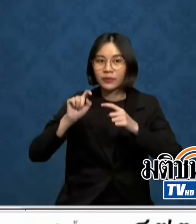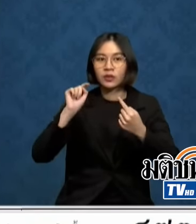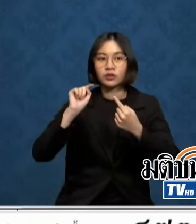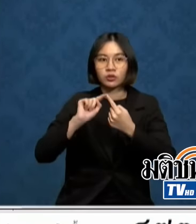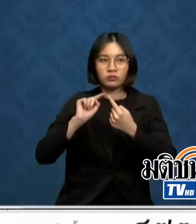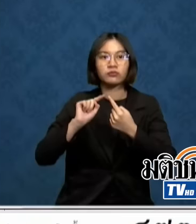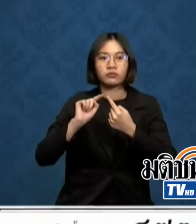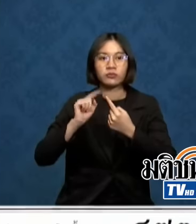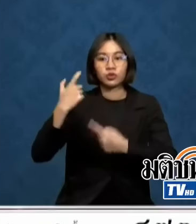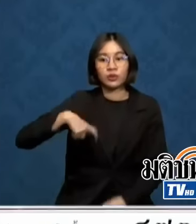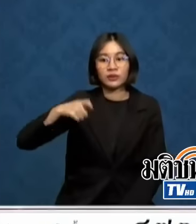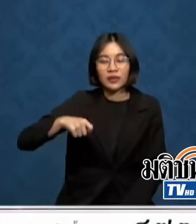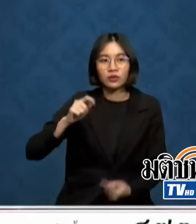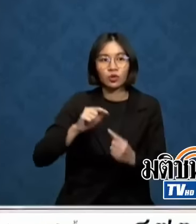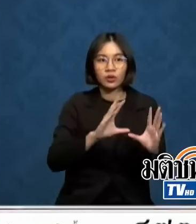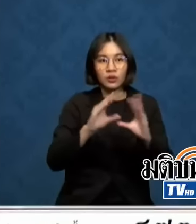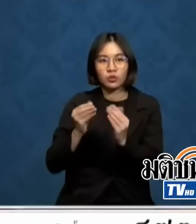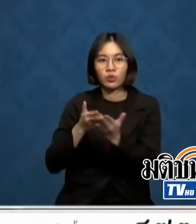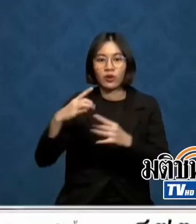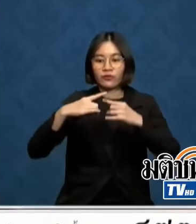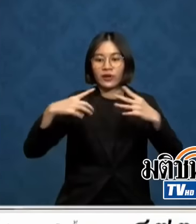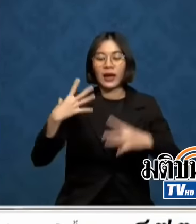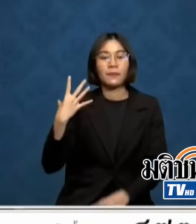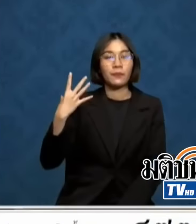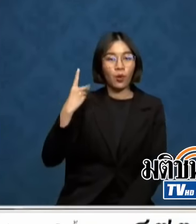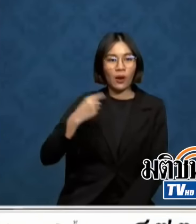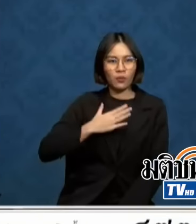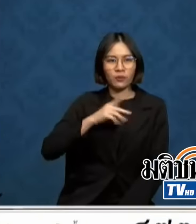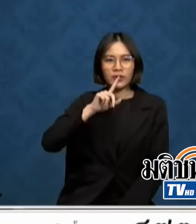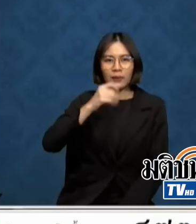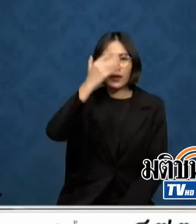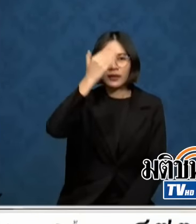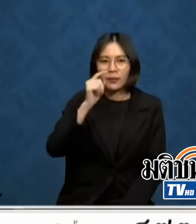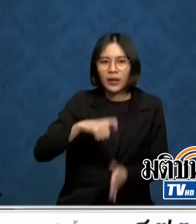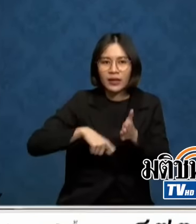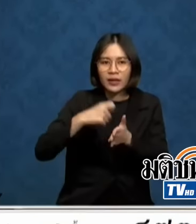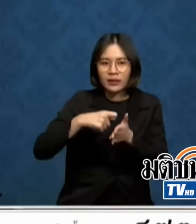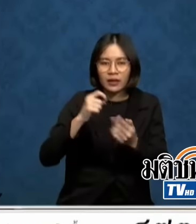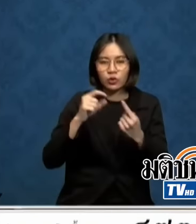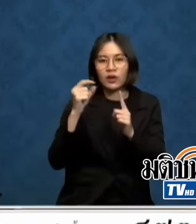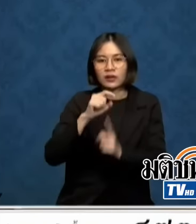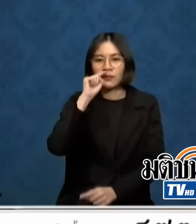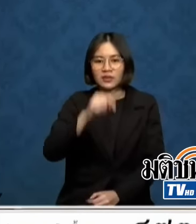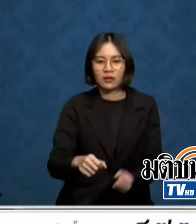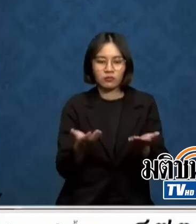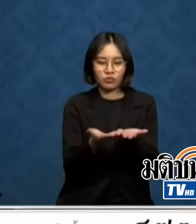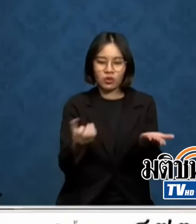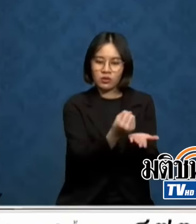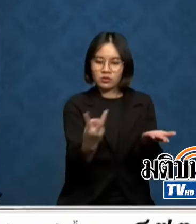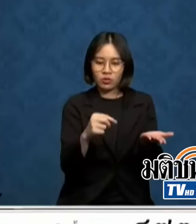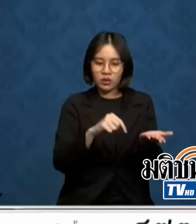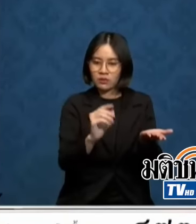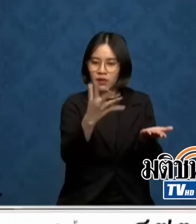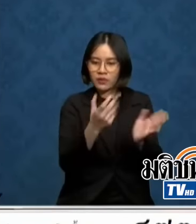ที่กฤษฎีกาในที่ประชุมวิปฝ่ายค้านเมื่อวานว่าเพราะเหตุใดถึงไม่มีคำสั่ง 2ฉบับนี้อยู่